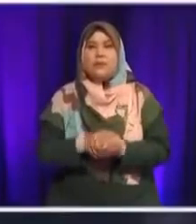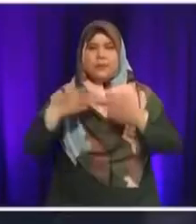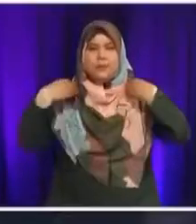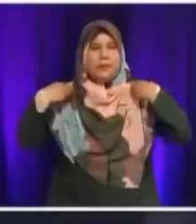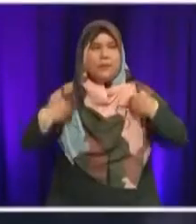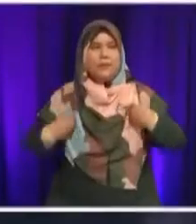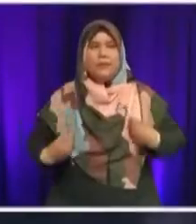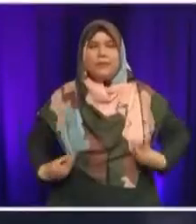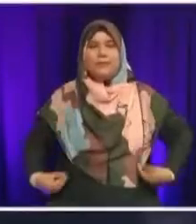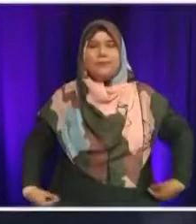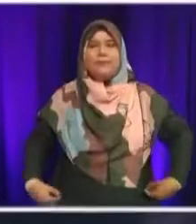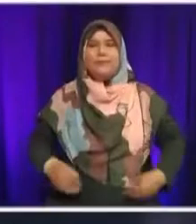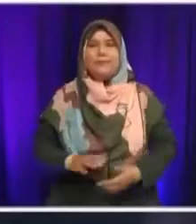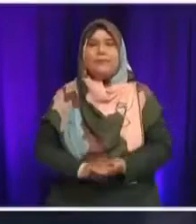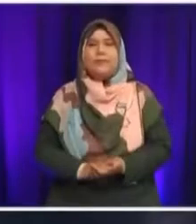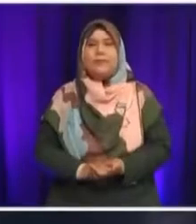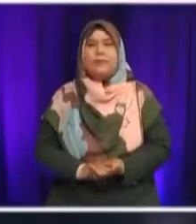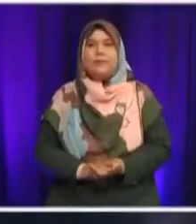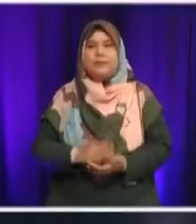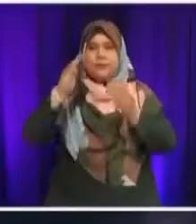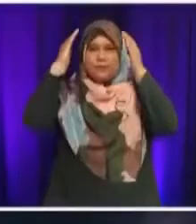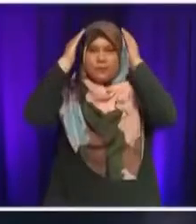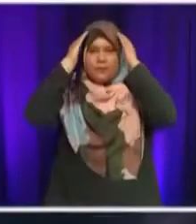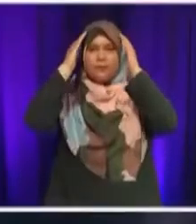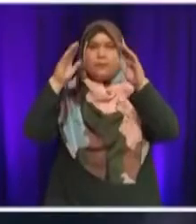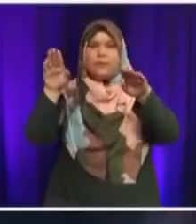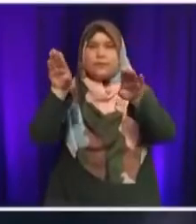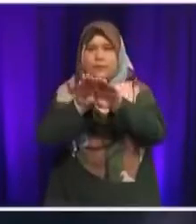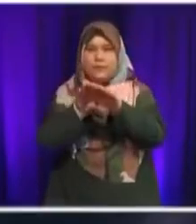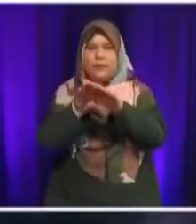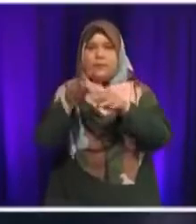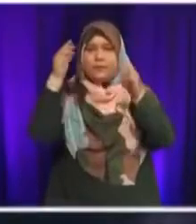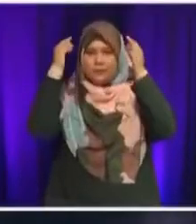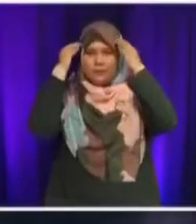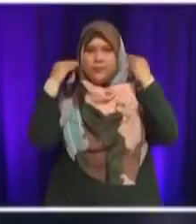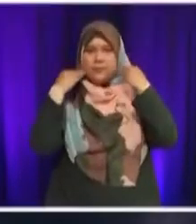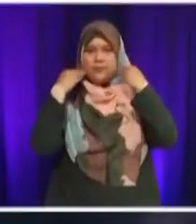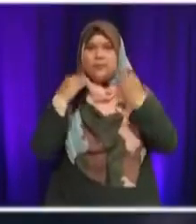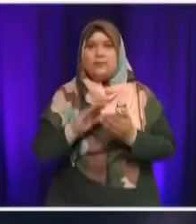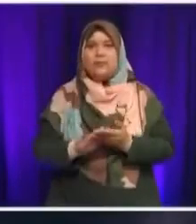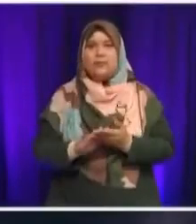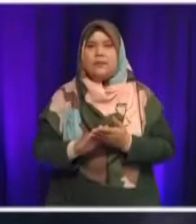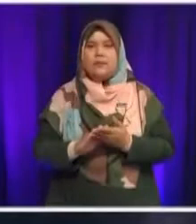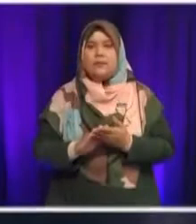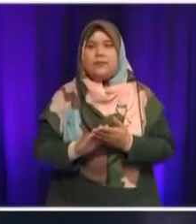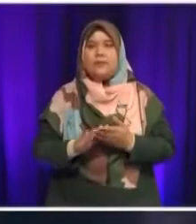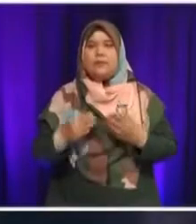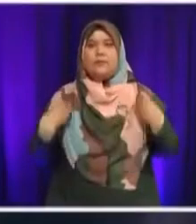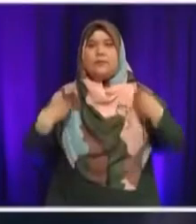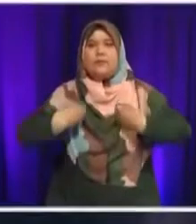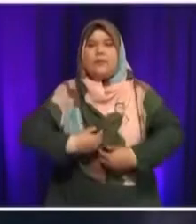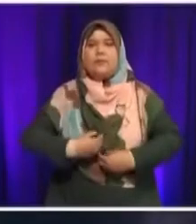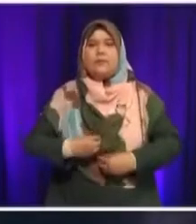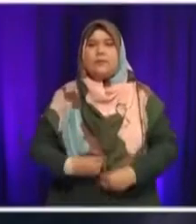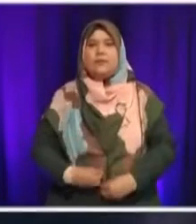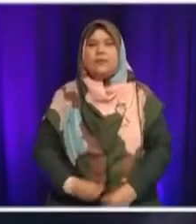sampai bawah oke ya penutup kepala yang ini yang ini adalah dalam bahasa Inggris